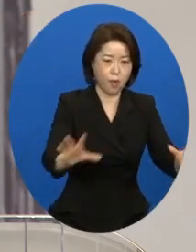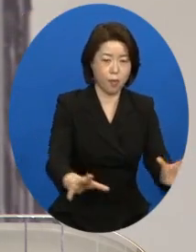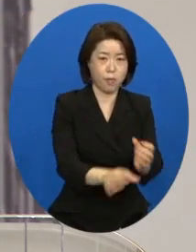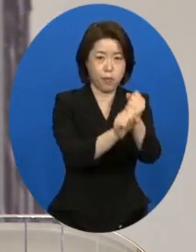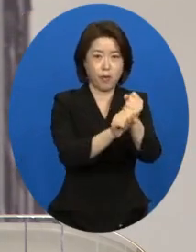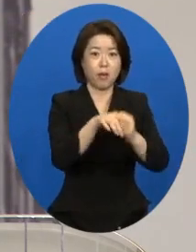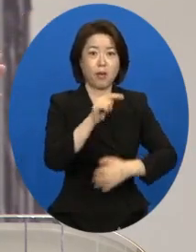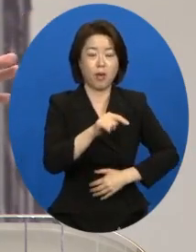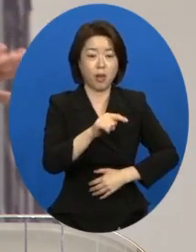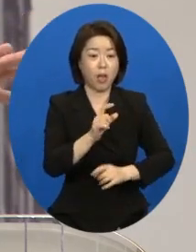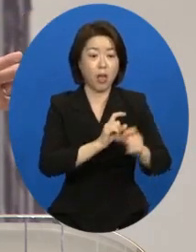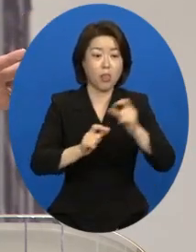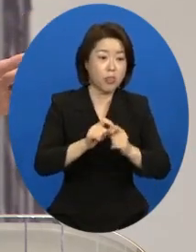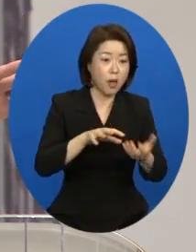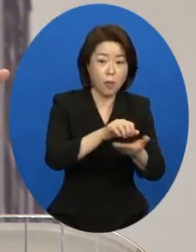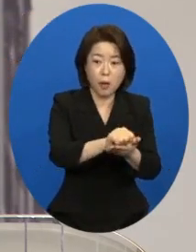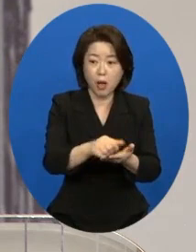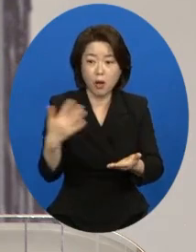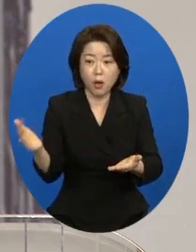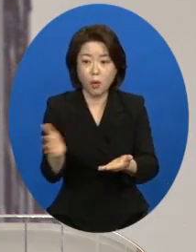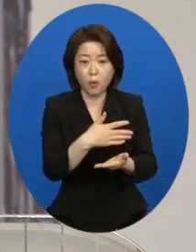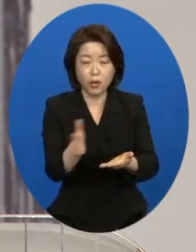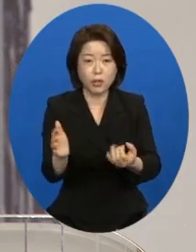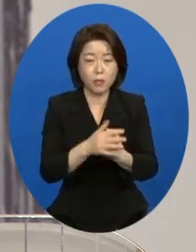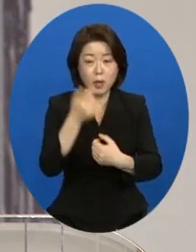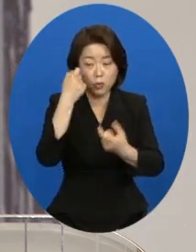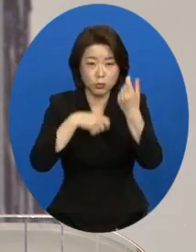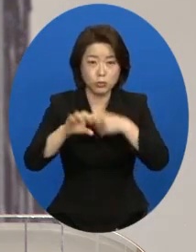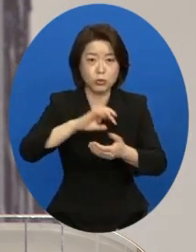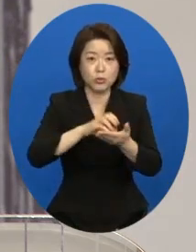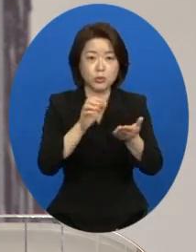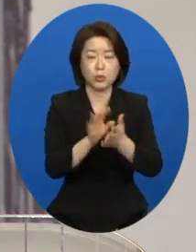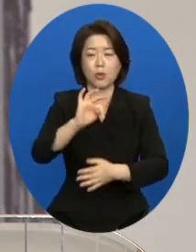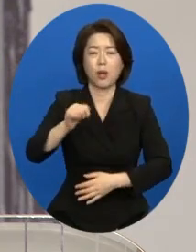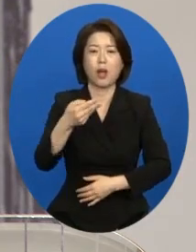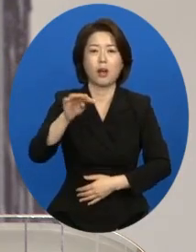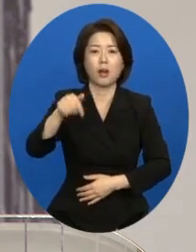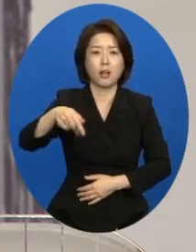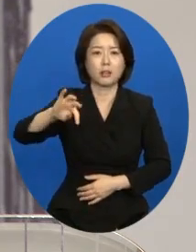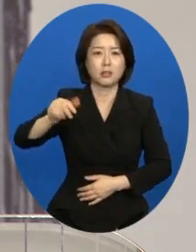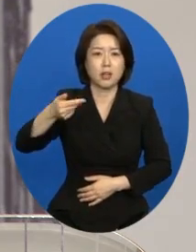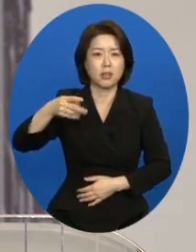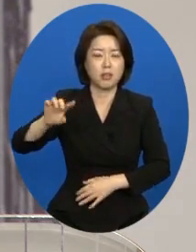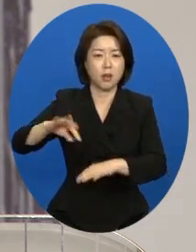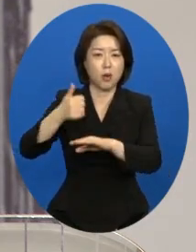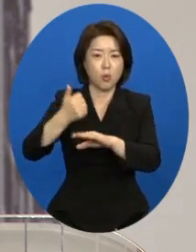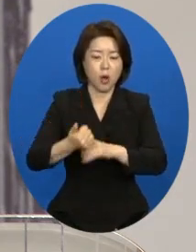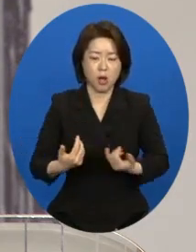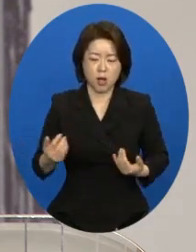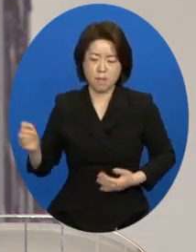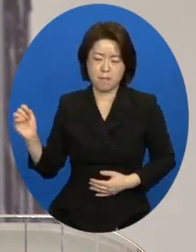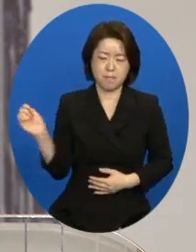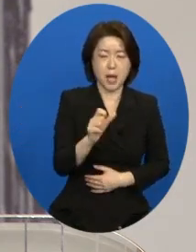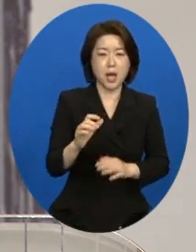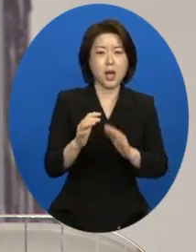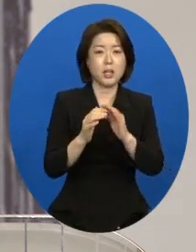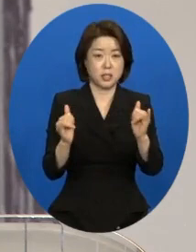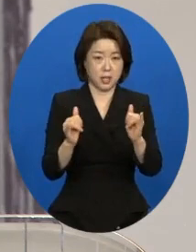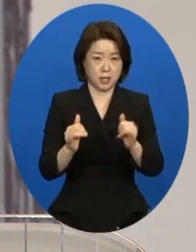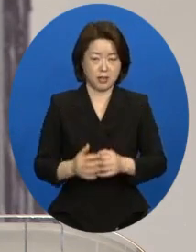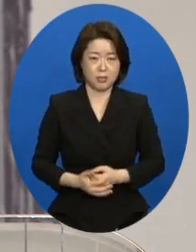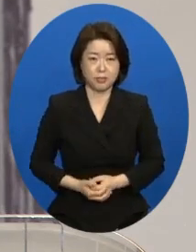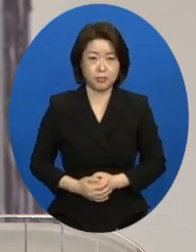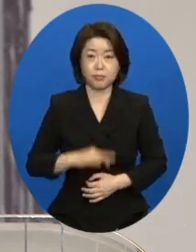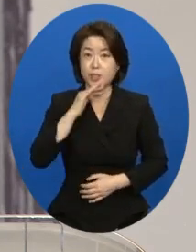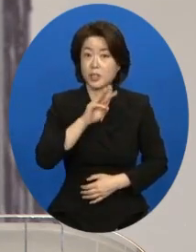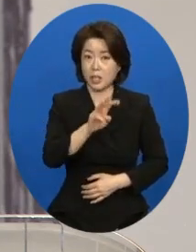곳이 없어서 울었다라고 할 정도로 알렉산더 대왕은 대단한 사람이었습니다. 표범같이 빠른 자였죠. 그런데